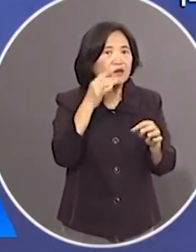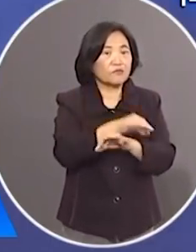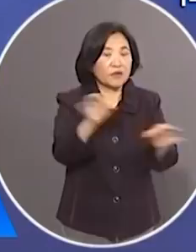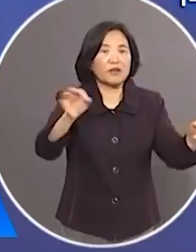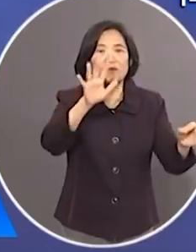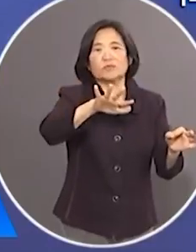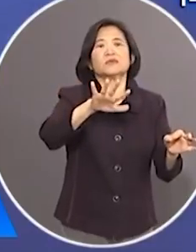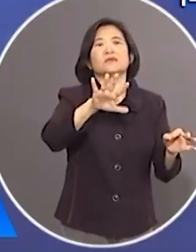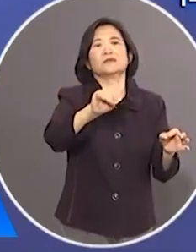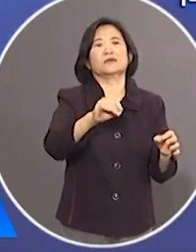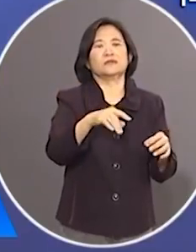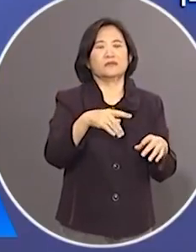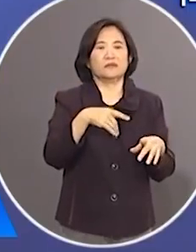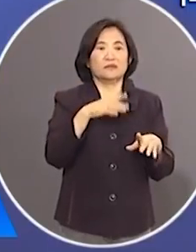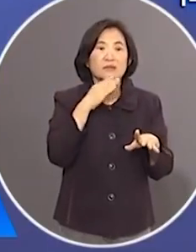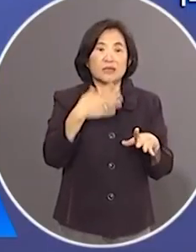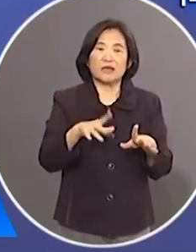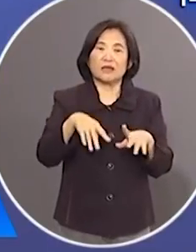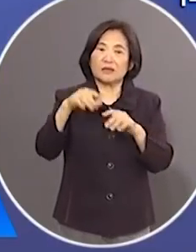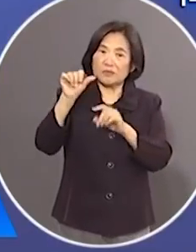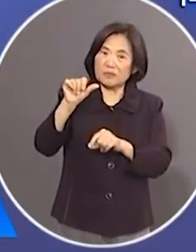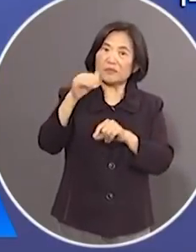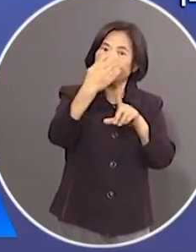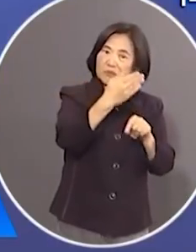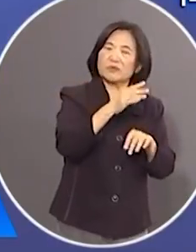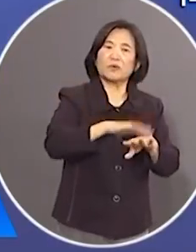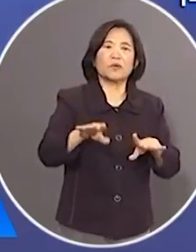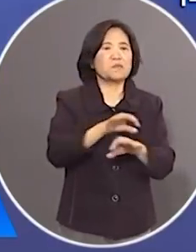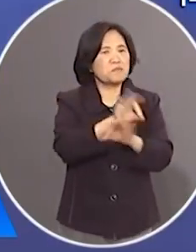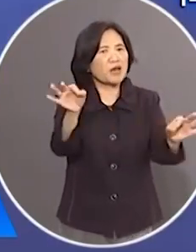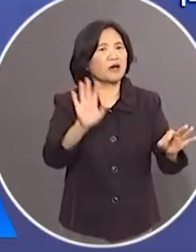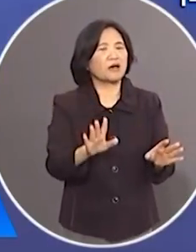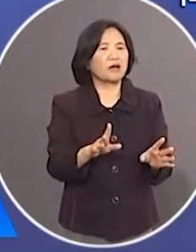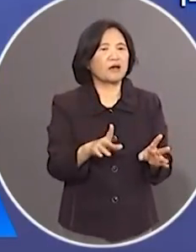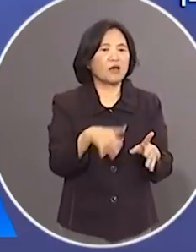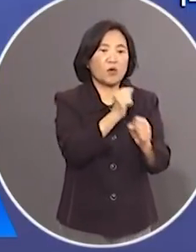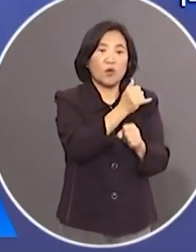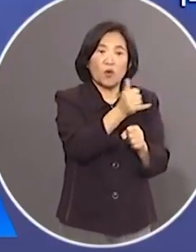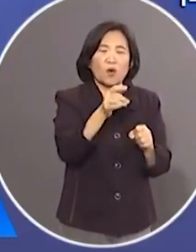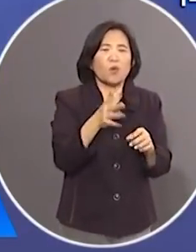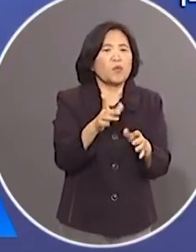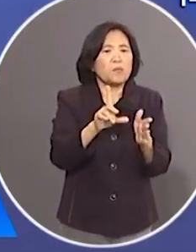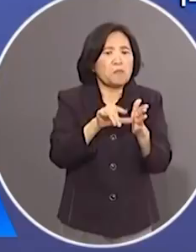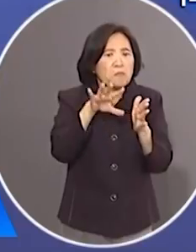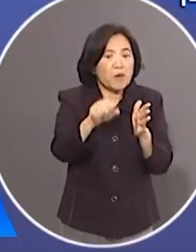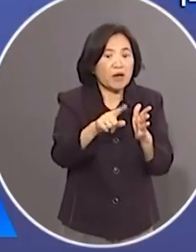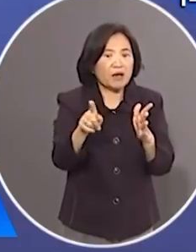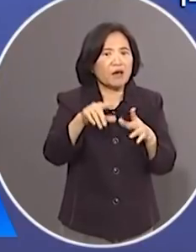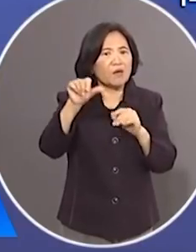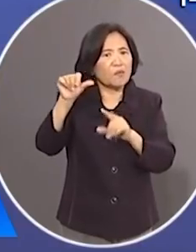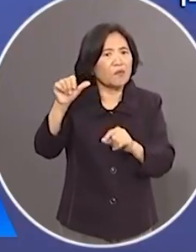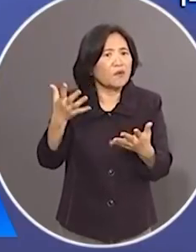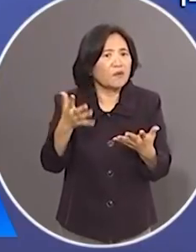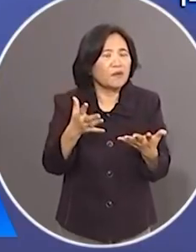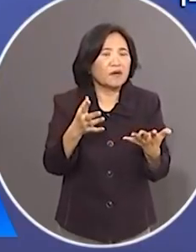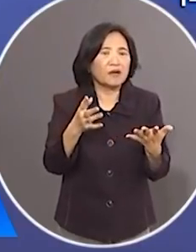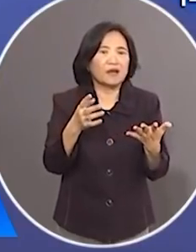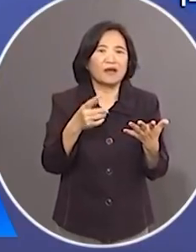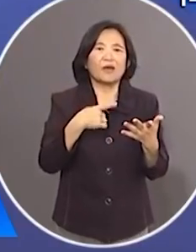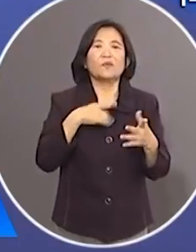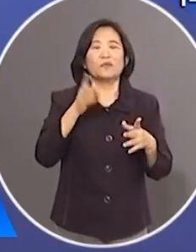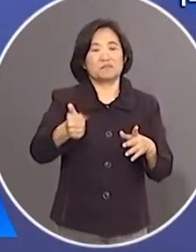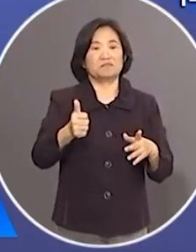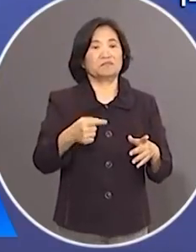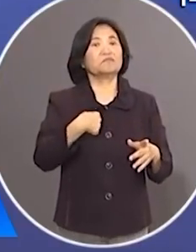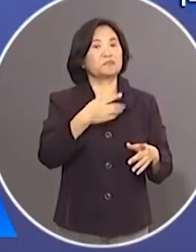一定帮员工准备一笔奖金。那员工就会问，为什么要选这个时间点？我当总经理就告诉员工，